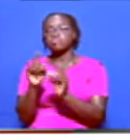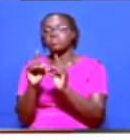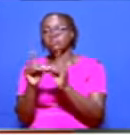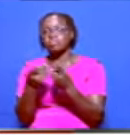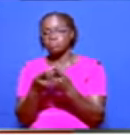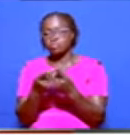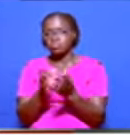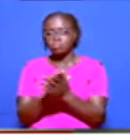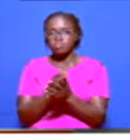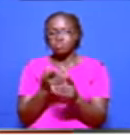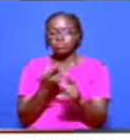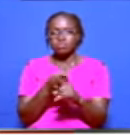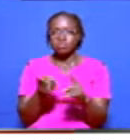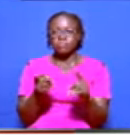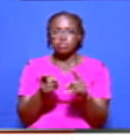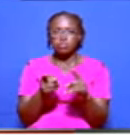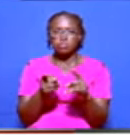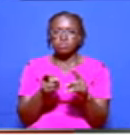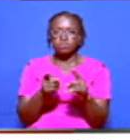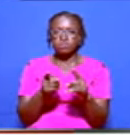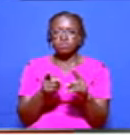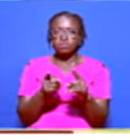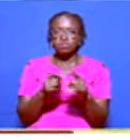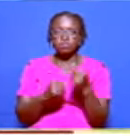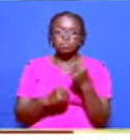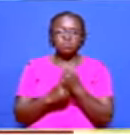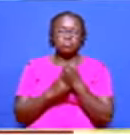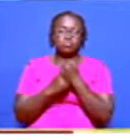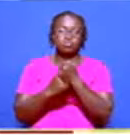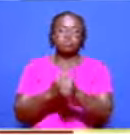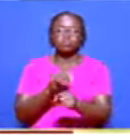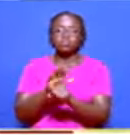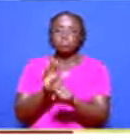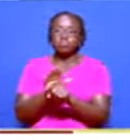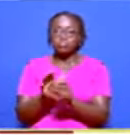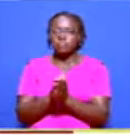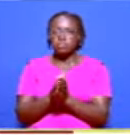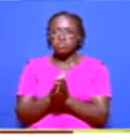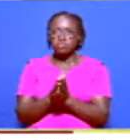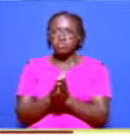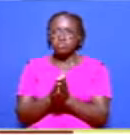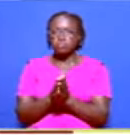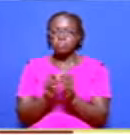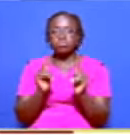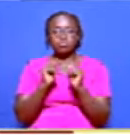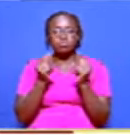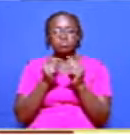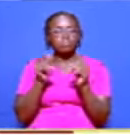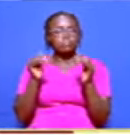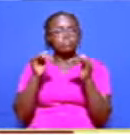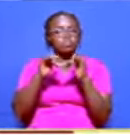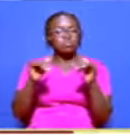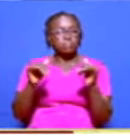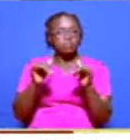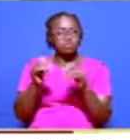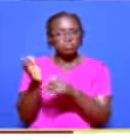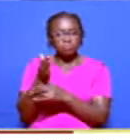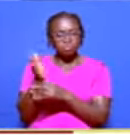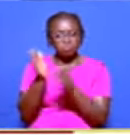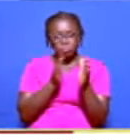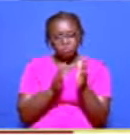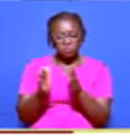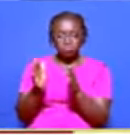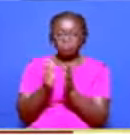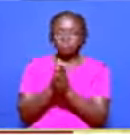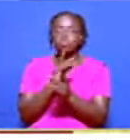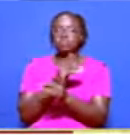But Caribbean has been supporting us with the camps. Timu hiyo inatazamiwa kuingia kambini Alhamisi hii kujiandaa kutetea ubingwa